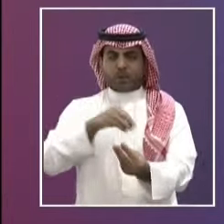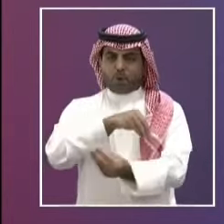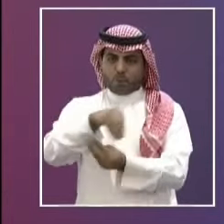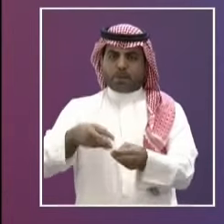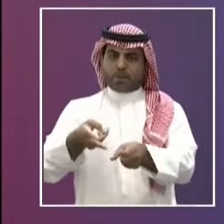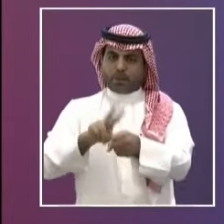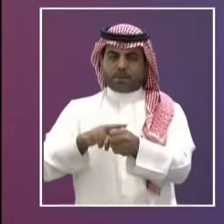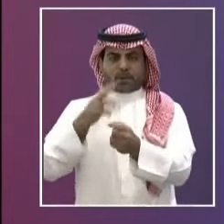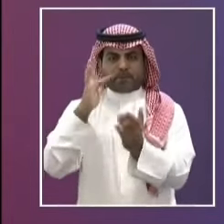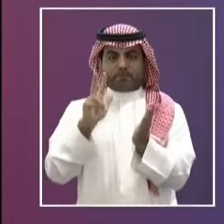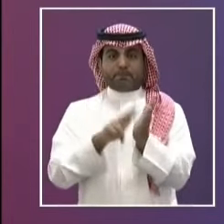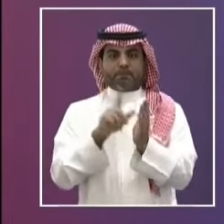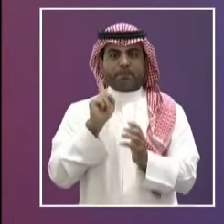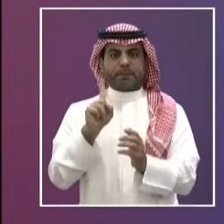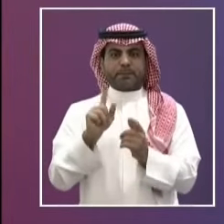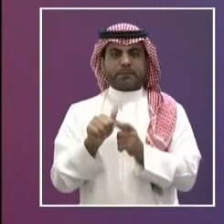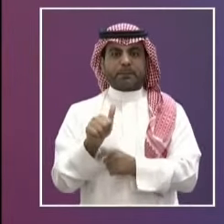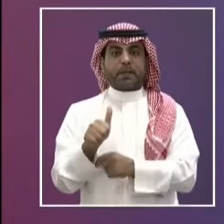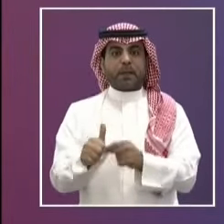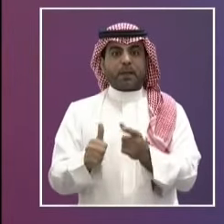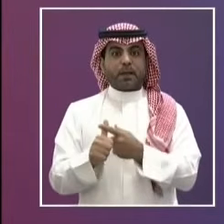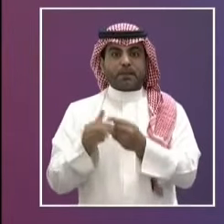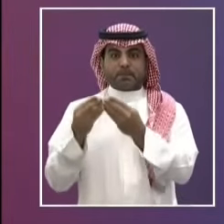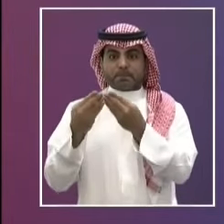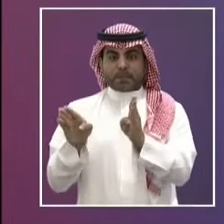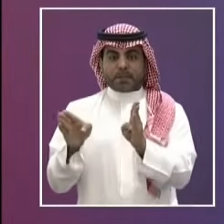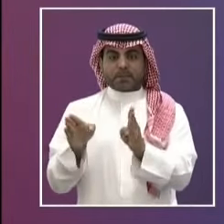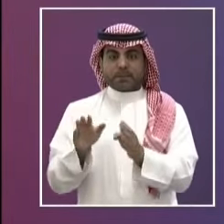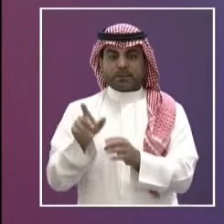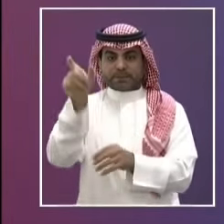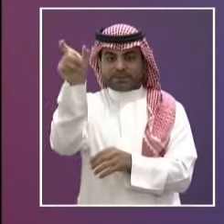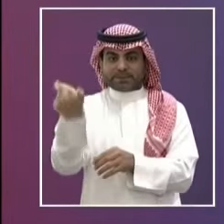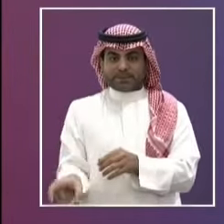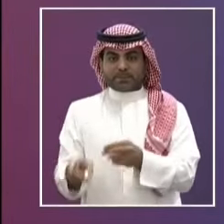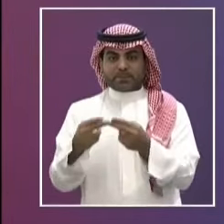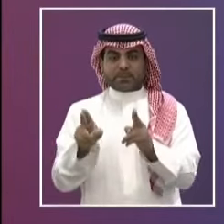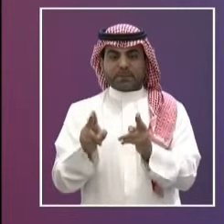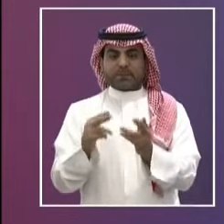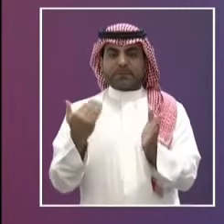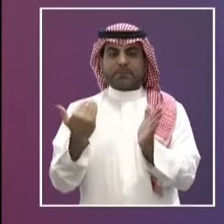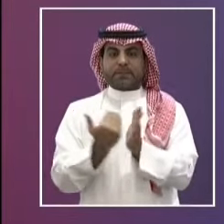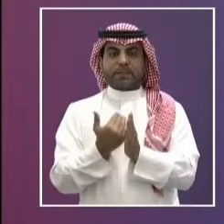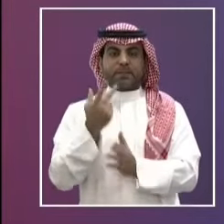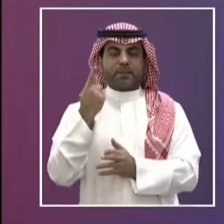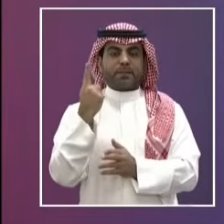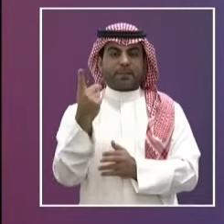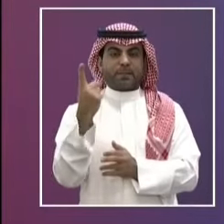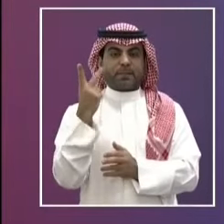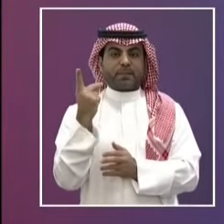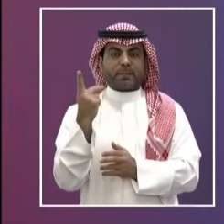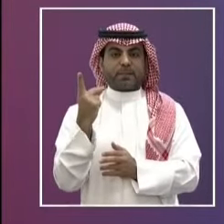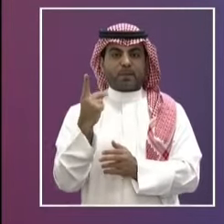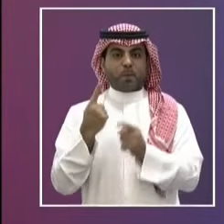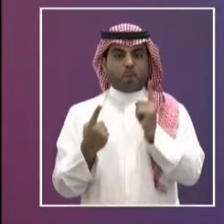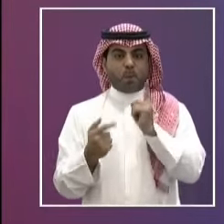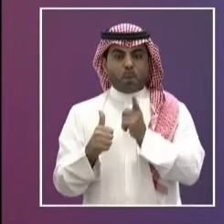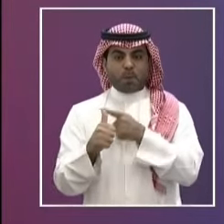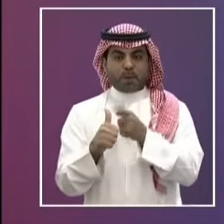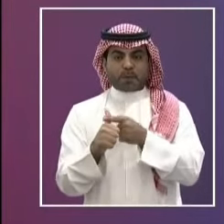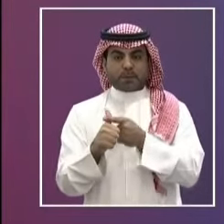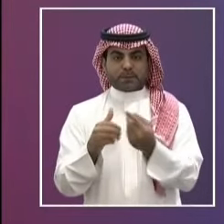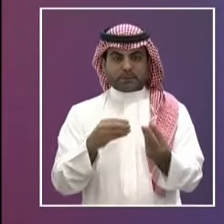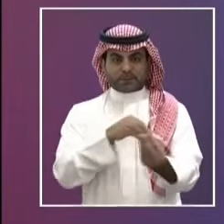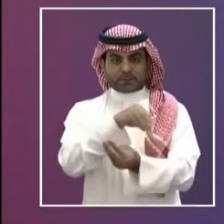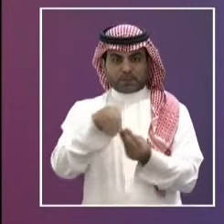العمرة مرة ثانية. لكن لن يتم السماح للشخص بإصدار أكثر من تصريح فعال. يعني ما